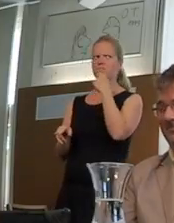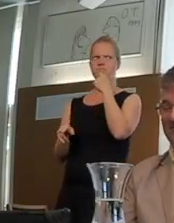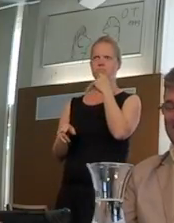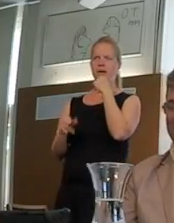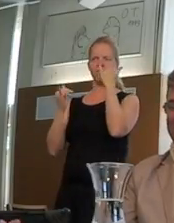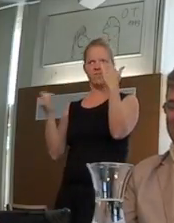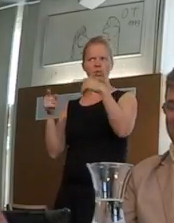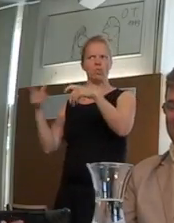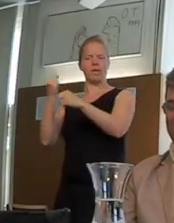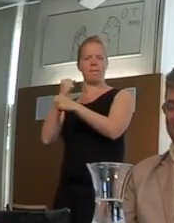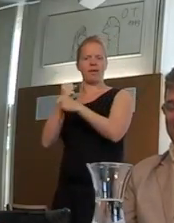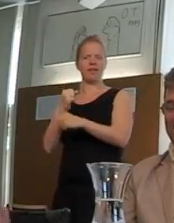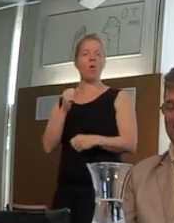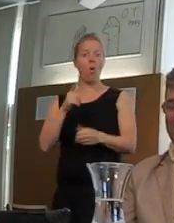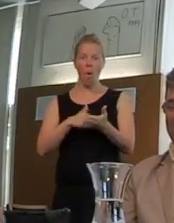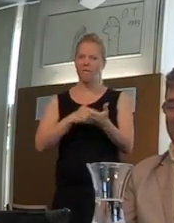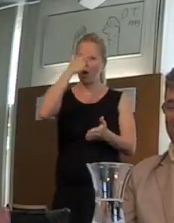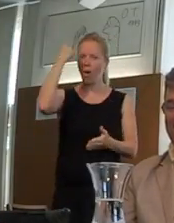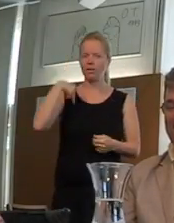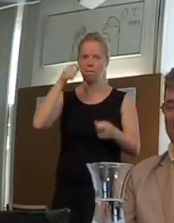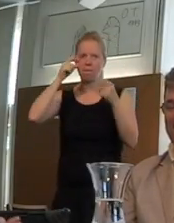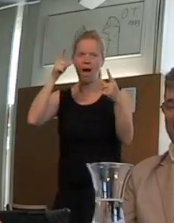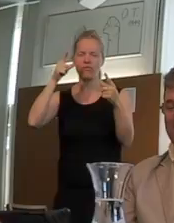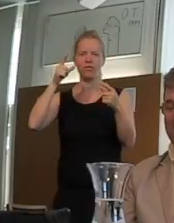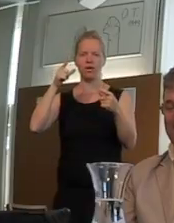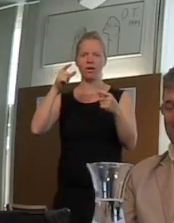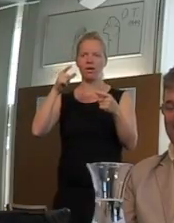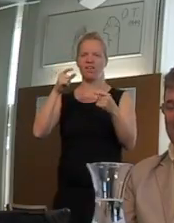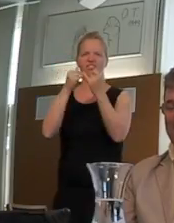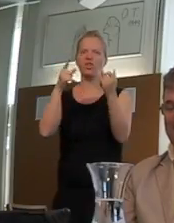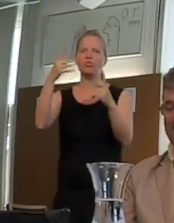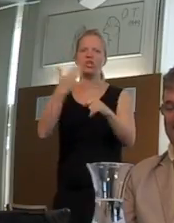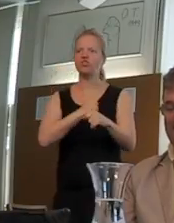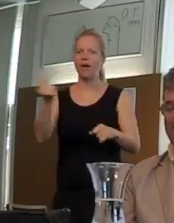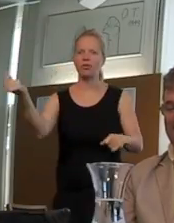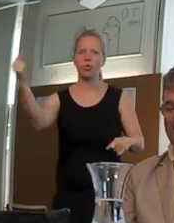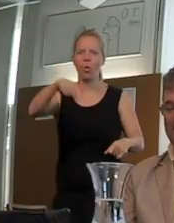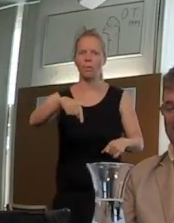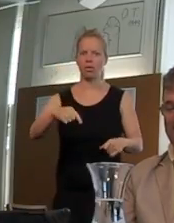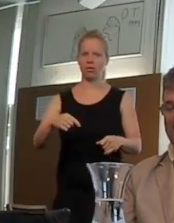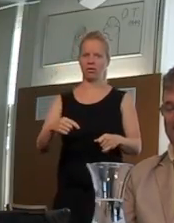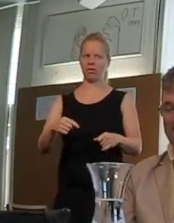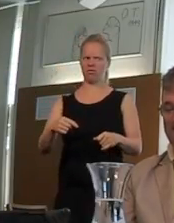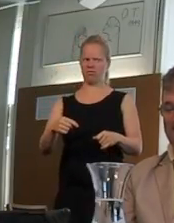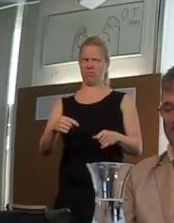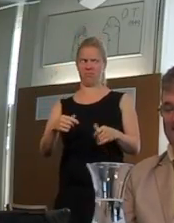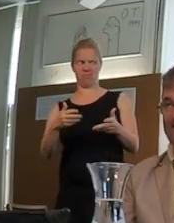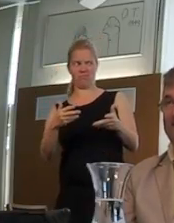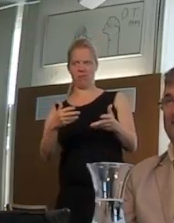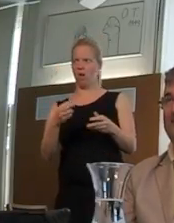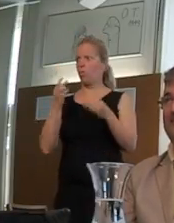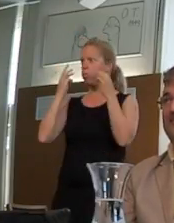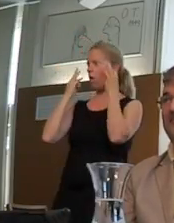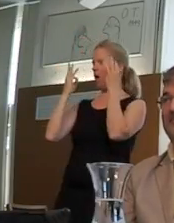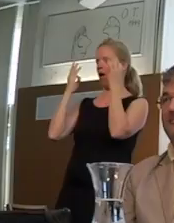immer, dass die Leute gleich so erstaunt sind, wenn man überhaupt existiert oder die Wohnung verlassen hat. Dann ist das immer gleich,